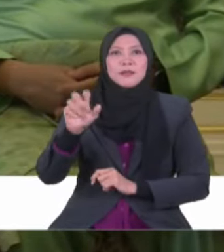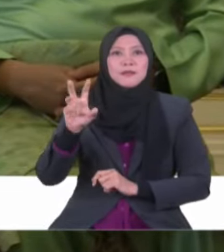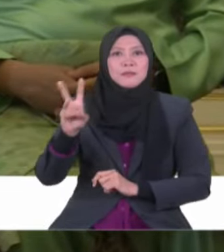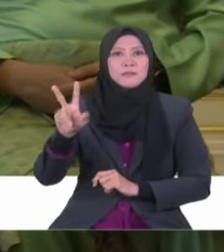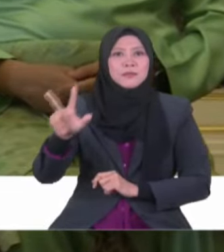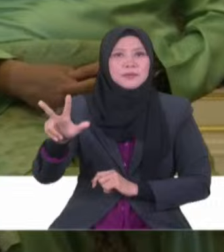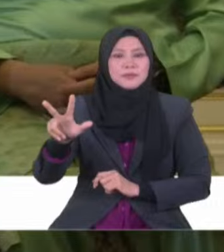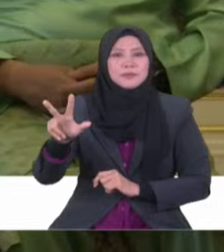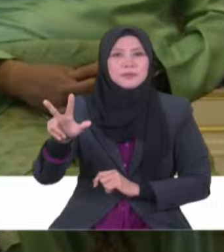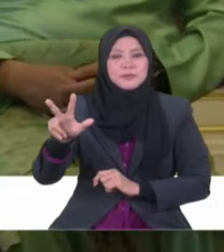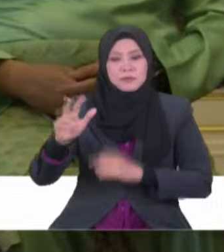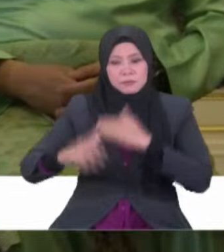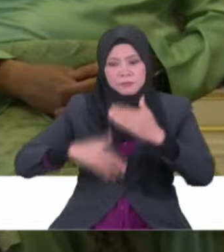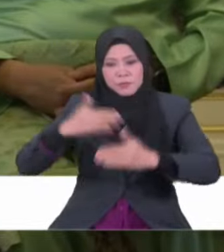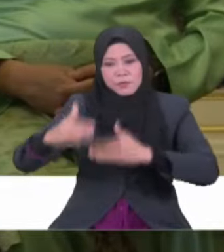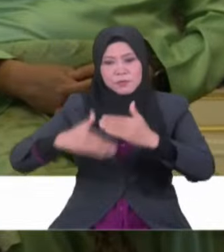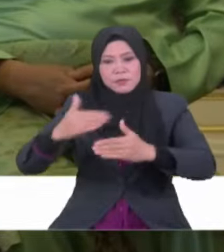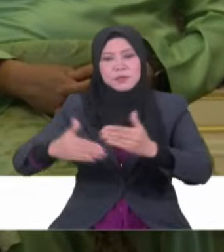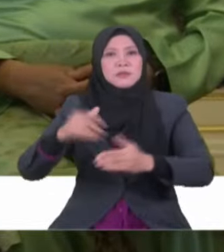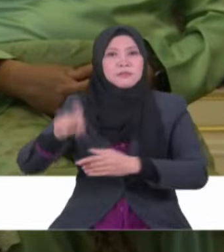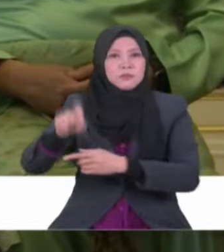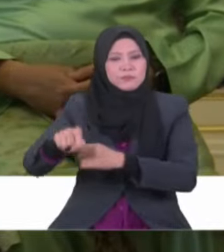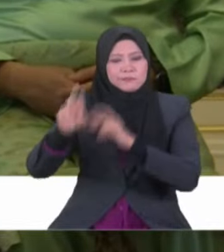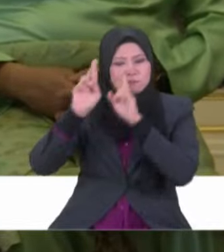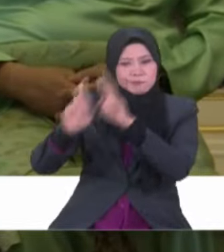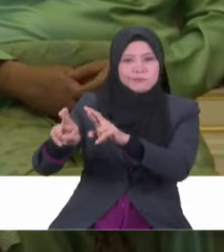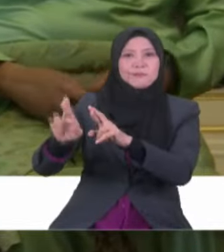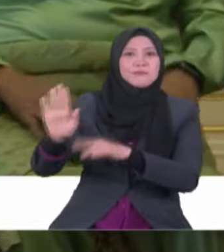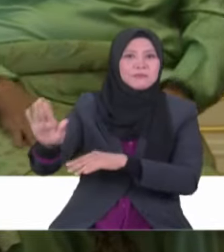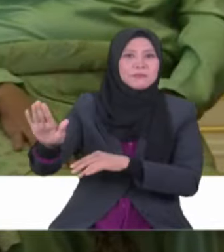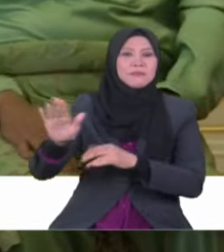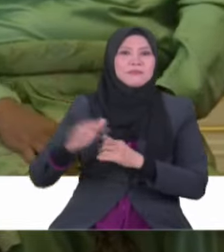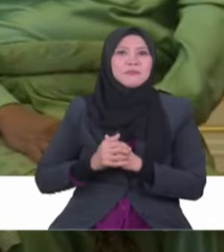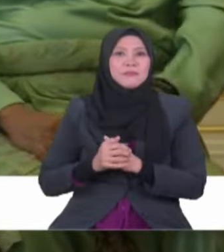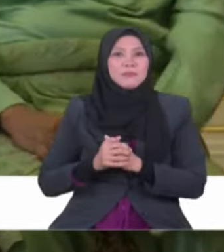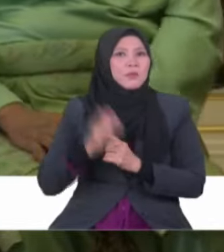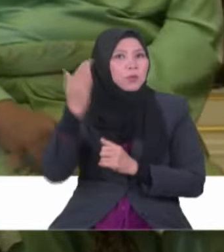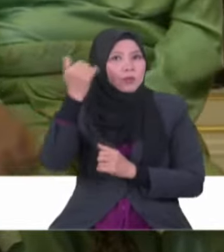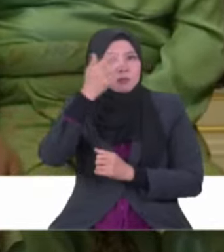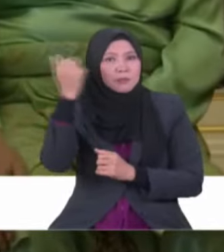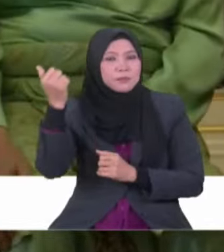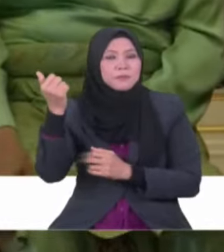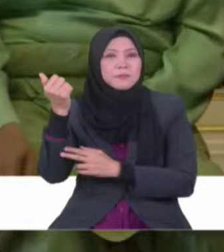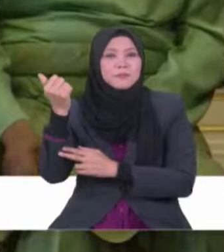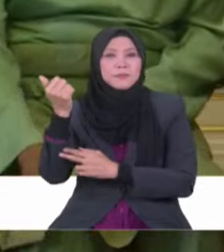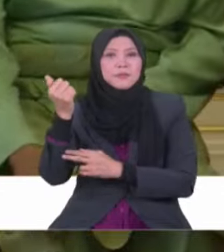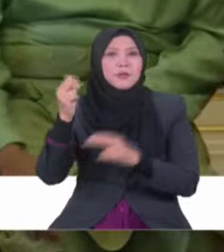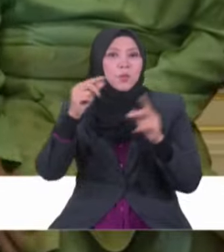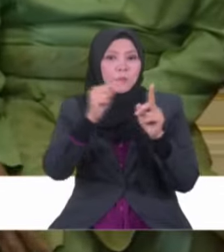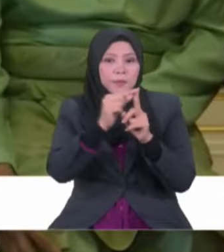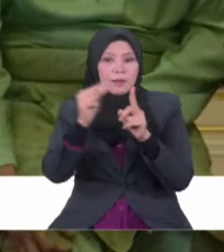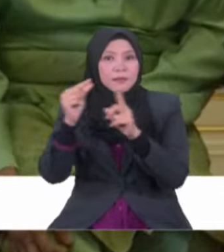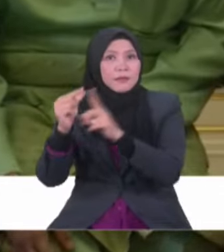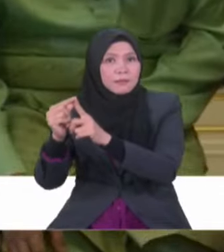63. Jadi proses itu kita harus hormati kerana mana-mana istilah